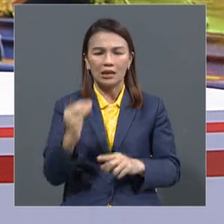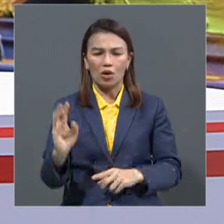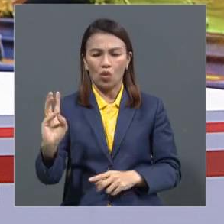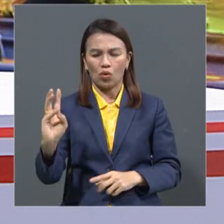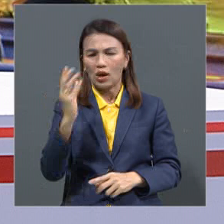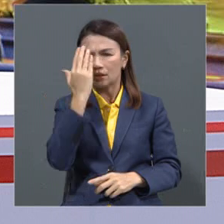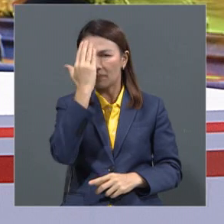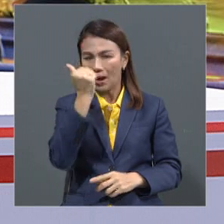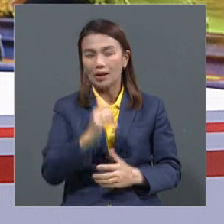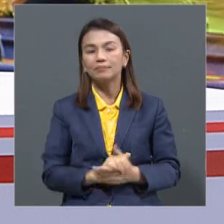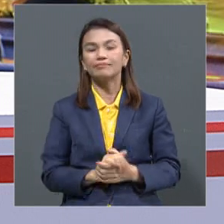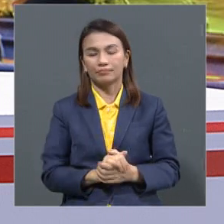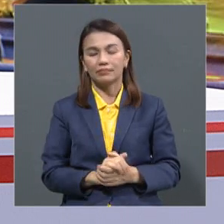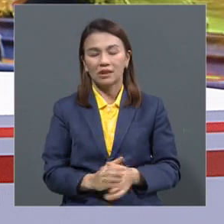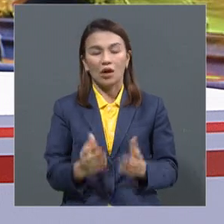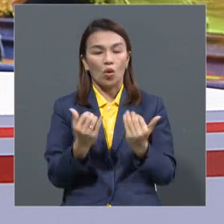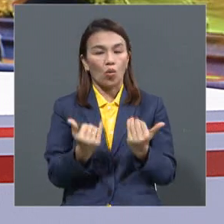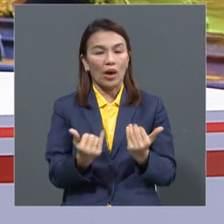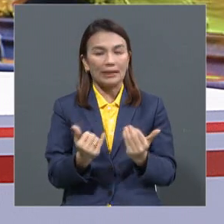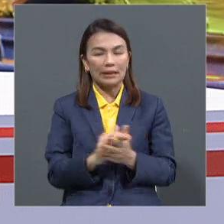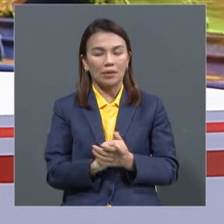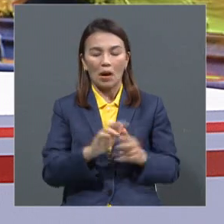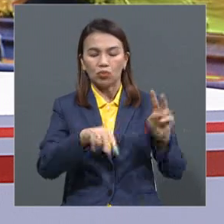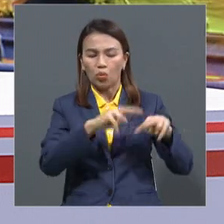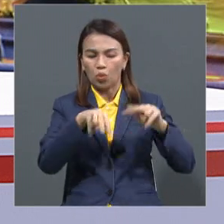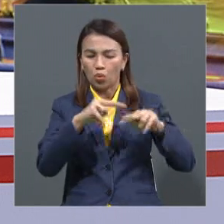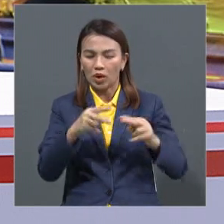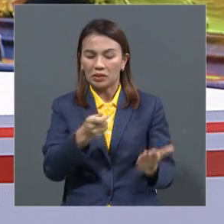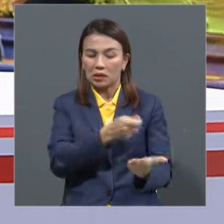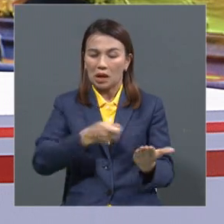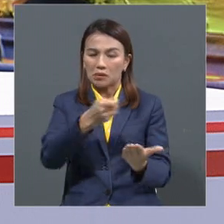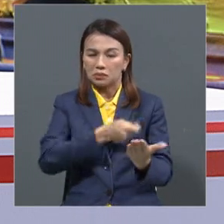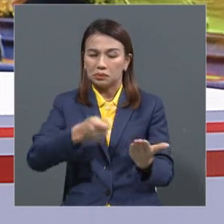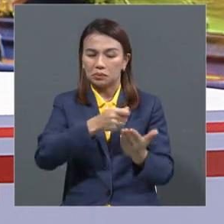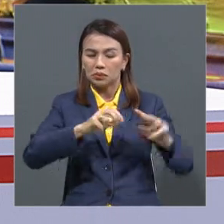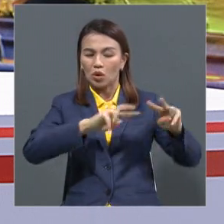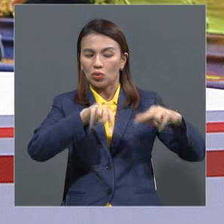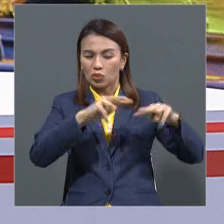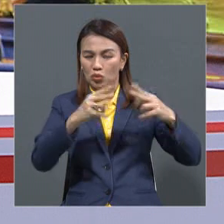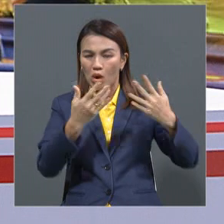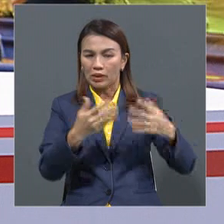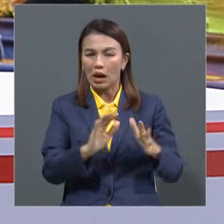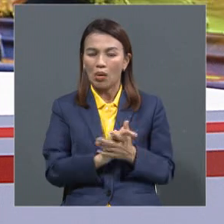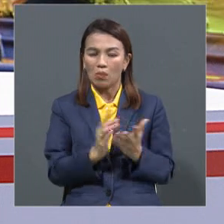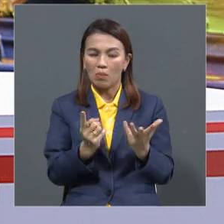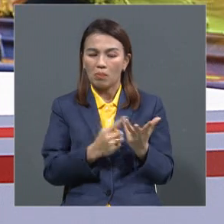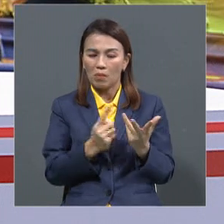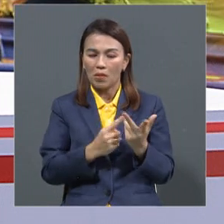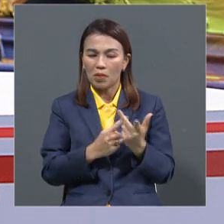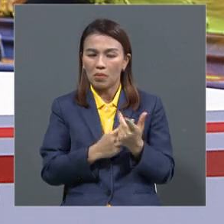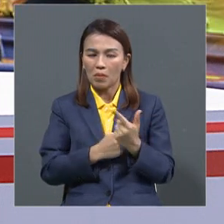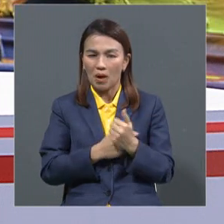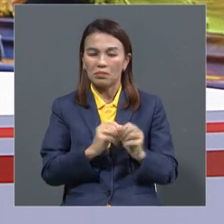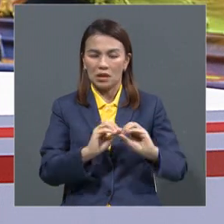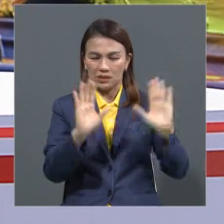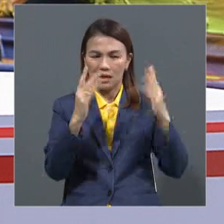ปรากฏว่าวันนี้เนี่ยมีความคืบหน้ามีการคลี่คลายคดีนี้ได้เกือบจะทั้งหมดแล้วใช่ค่ะทีละเปาะทีละเปาะก็รวดเร็วทีเดียวนะคะสำหรับเจ้าหน้าที่ของเรา